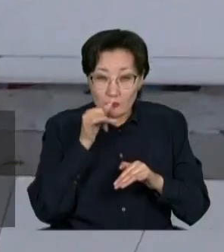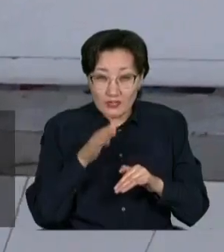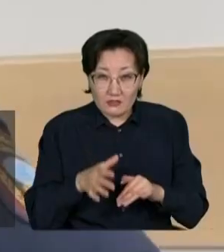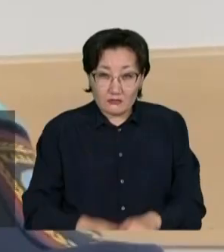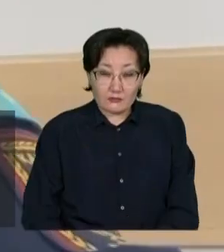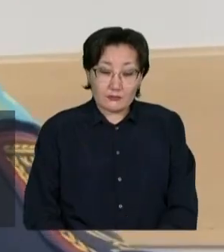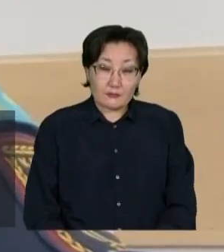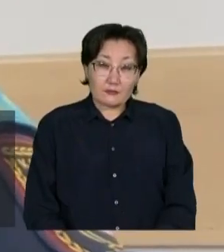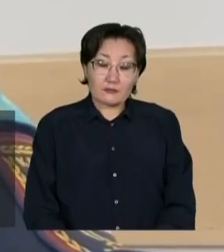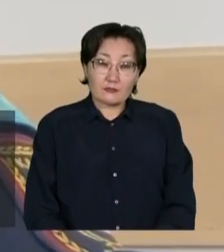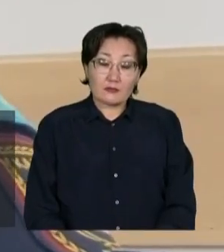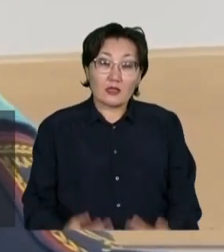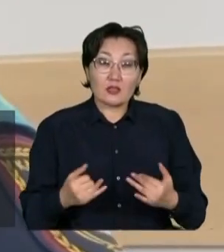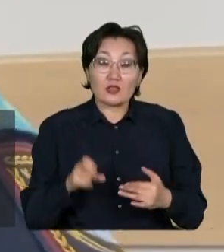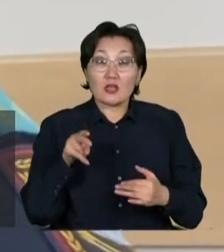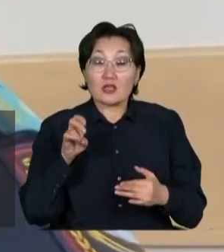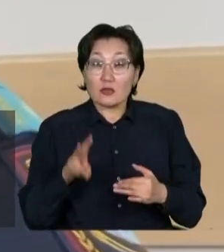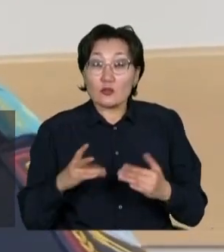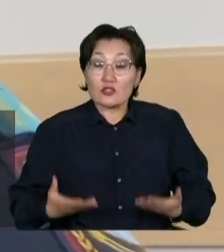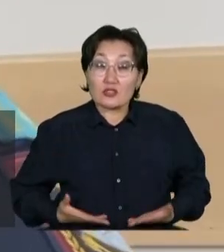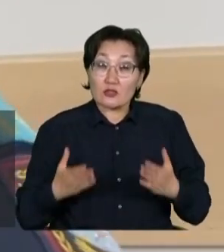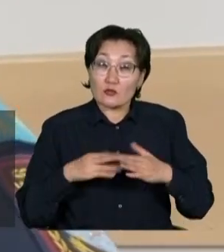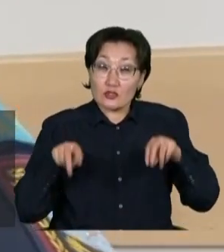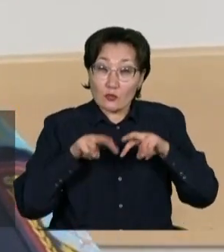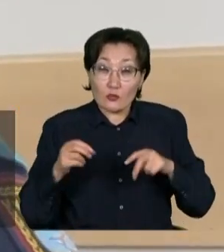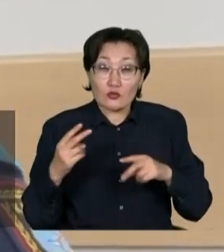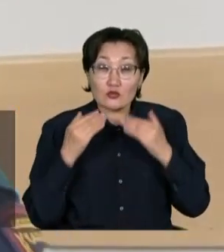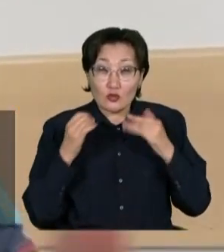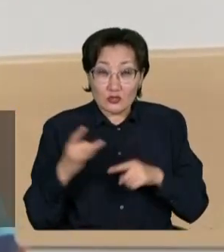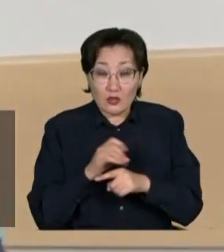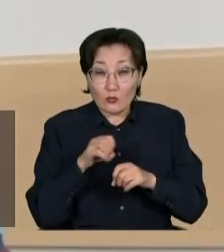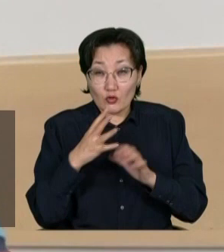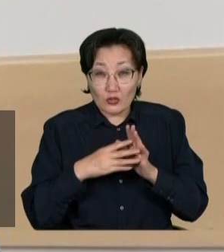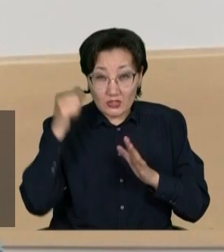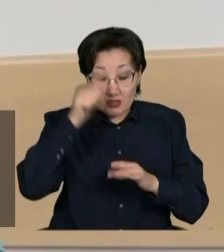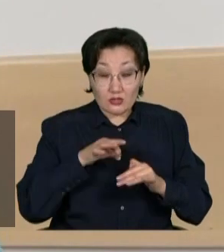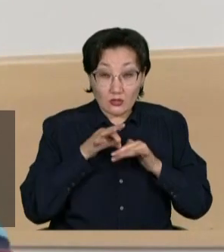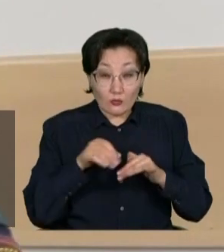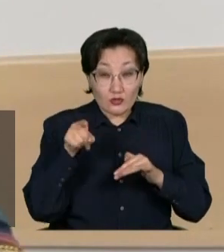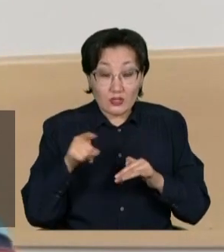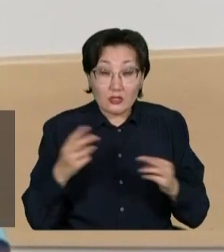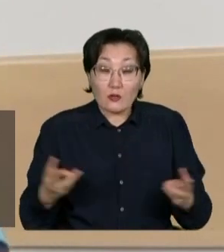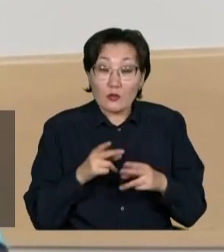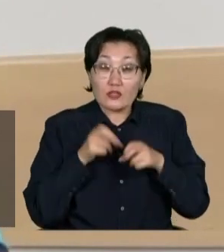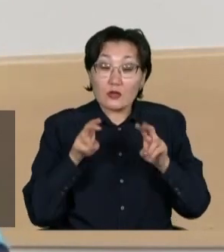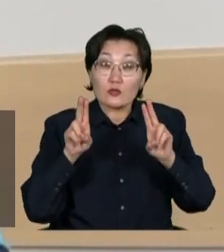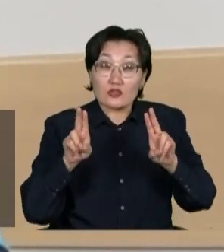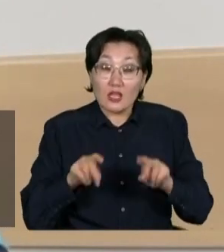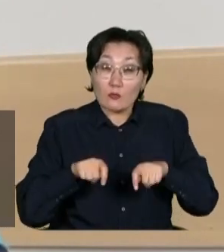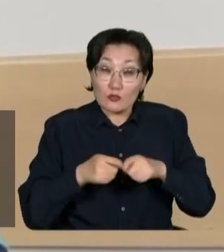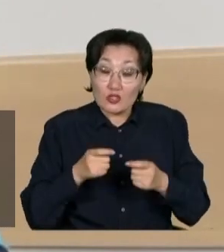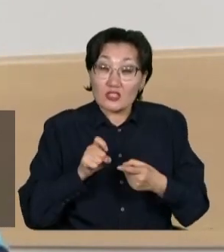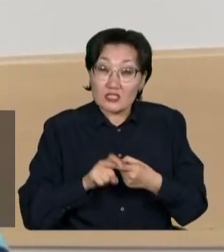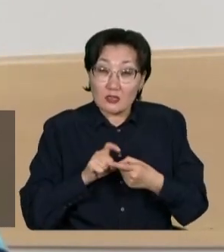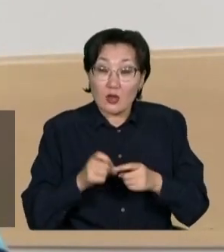көрінеді. Қаһарман тұрғын үй кешеніне тексерісті соңғы рет 2019 жылы жүргіздік. Ол кезде өрт қауіпсіздігі талаптарының бұзылуына